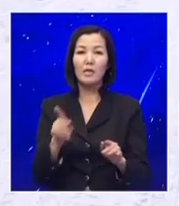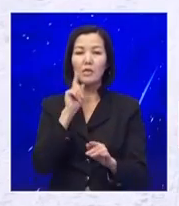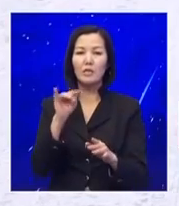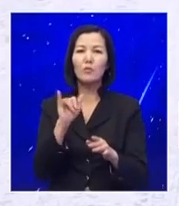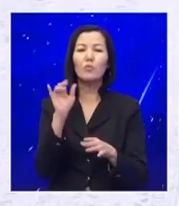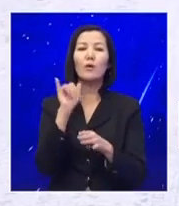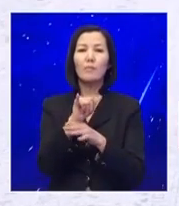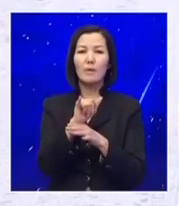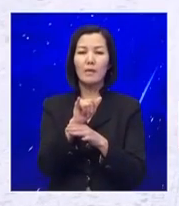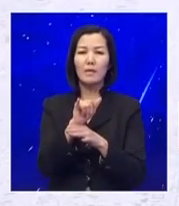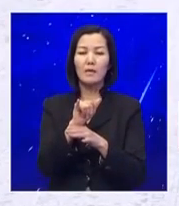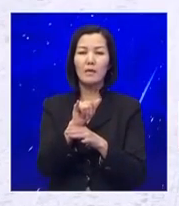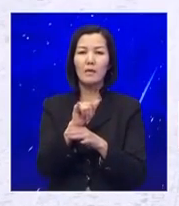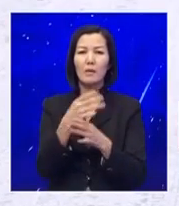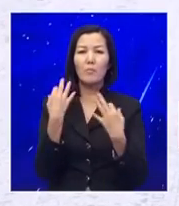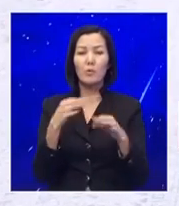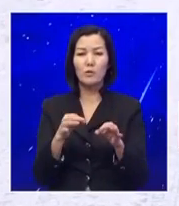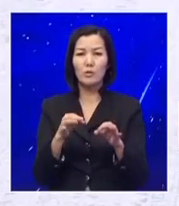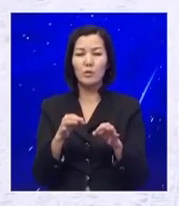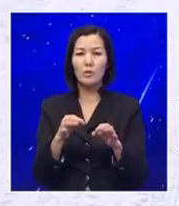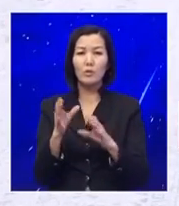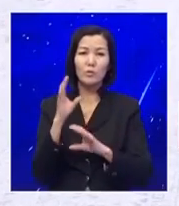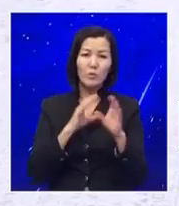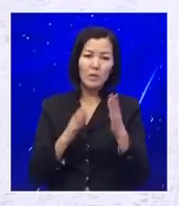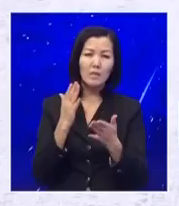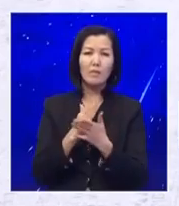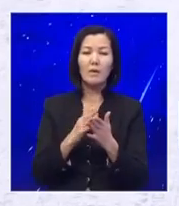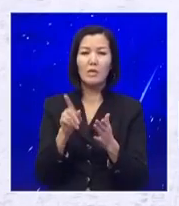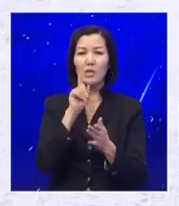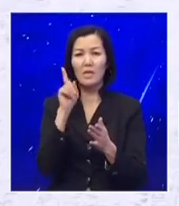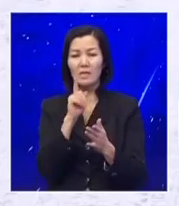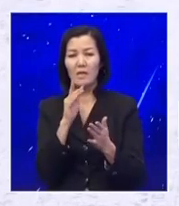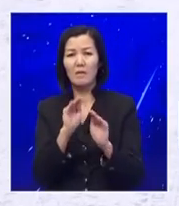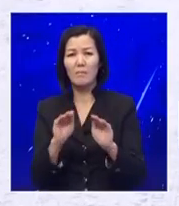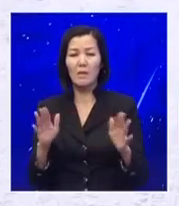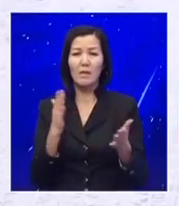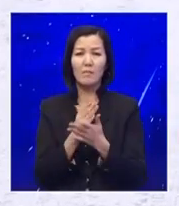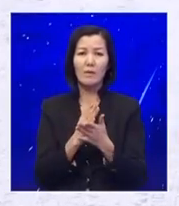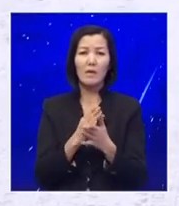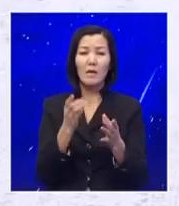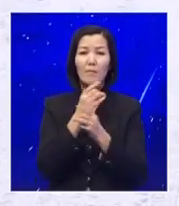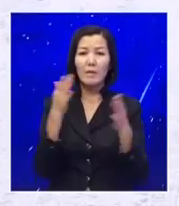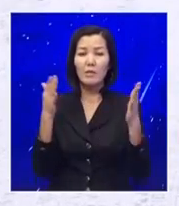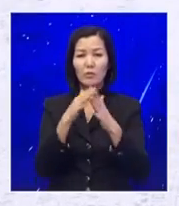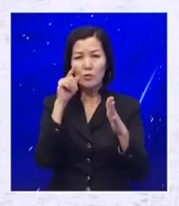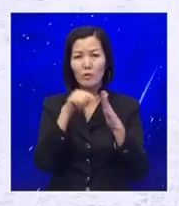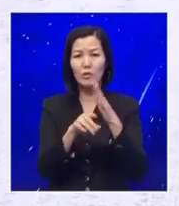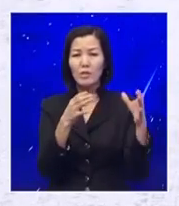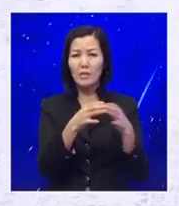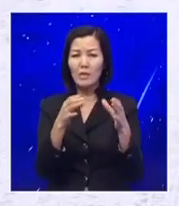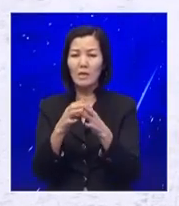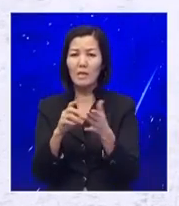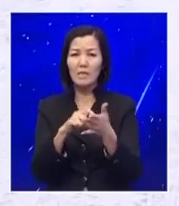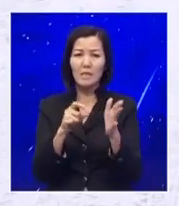барады? Бос мысалы, студенттер бар, подростықтар бар мысалы. Оданша мысалы мәдениет үйі болса, сол жерде мысалы кеңдетілген